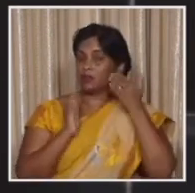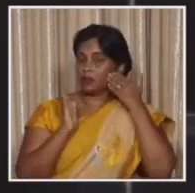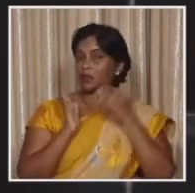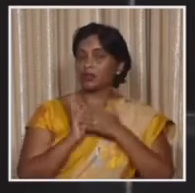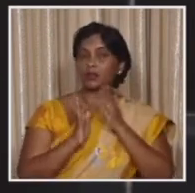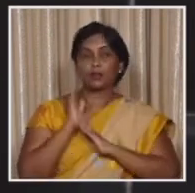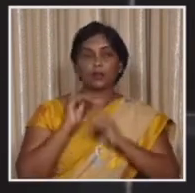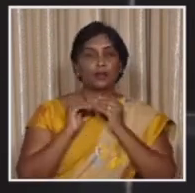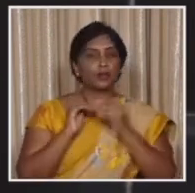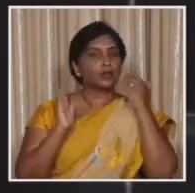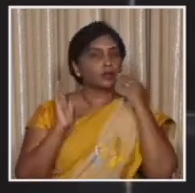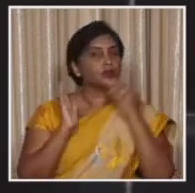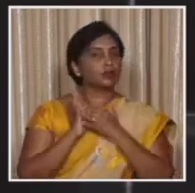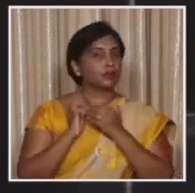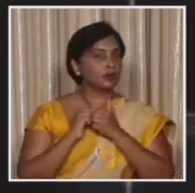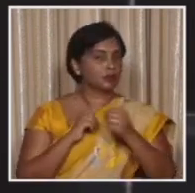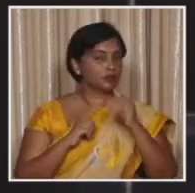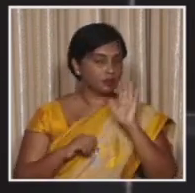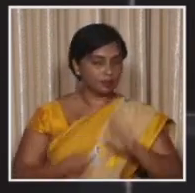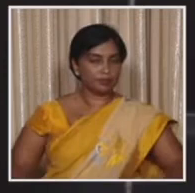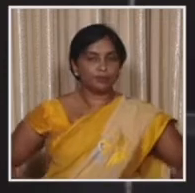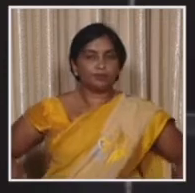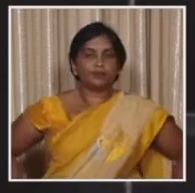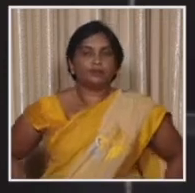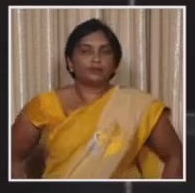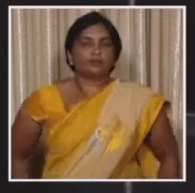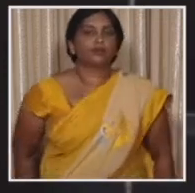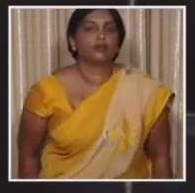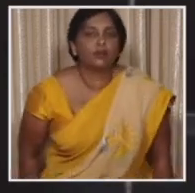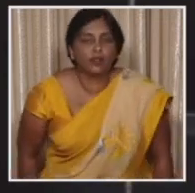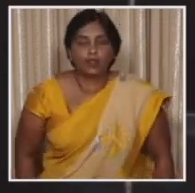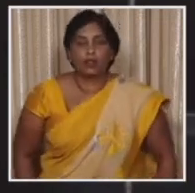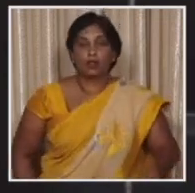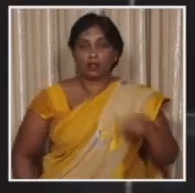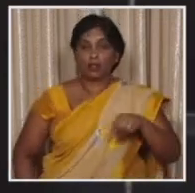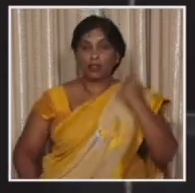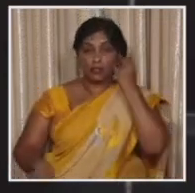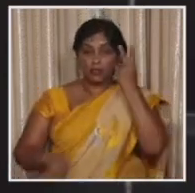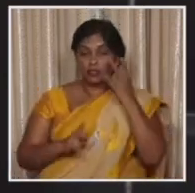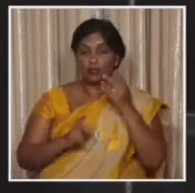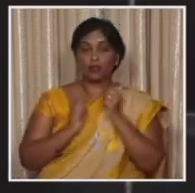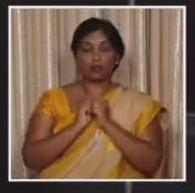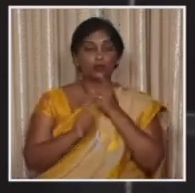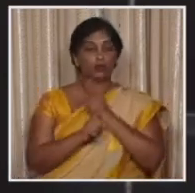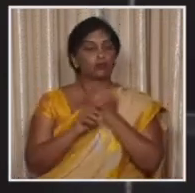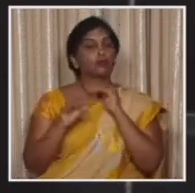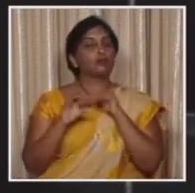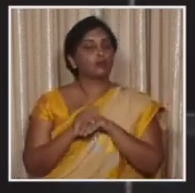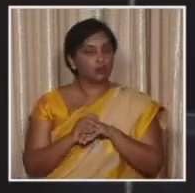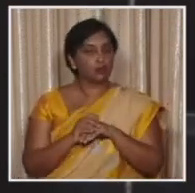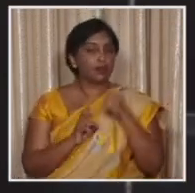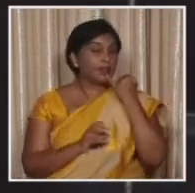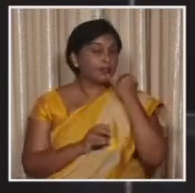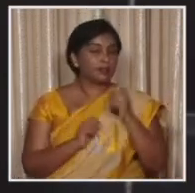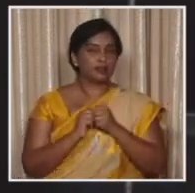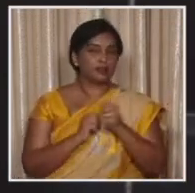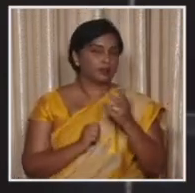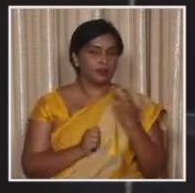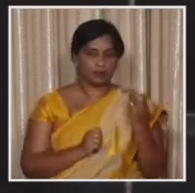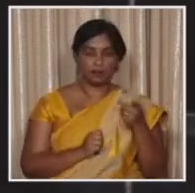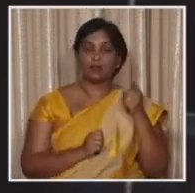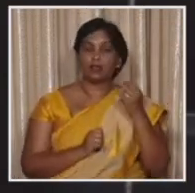අමාත්‍යාංශයේ අවධානය යොමු කිරීම සිදුවිය යුතුව තිබෙනවා. අද සිංගප්පූරුව වැනි රටක ගුරු වෘත්තියට ඇතුළත් වීම ලෙහෙසි පහසු කාර්යයක්